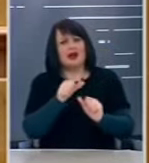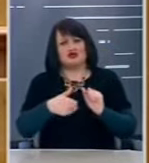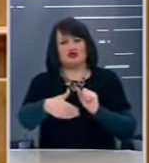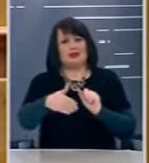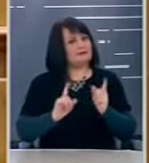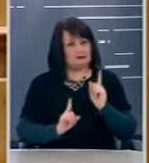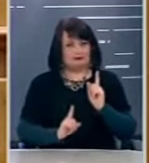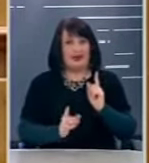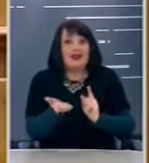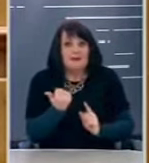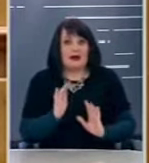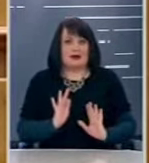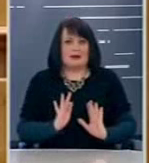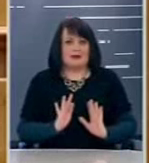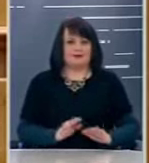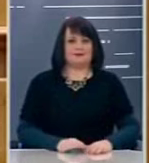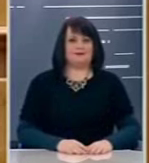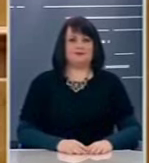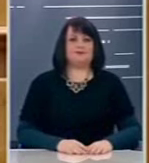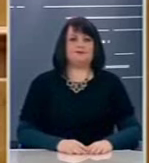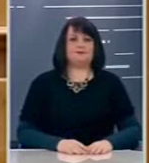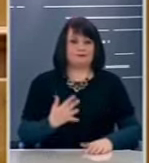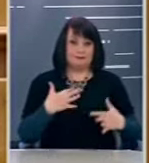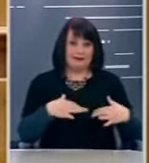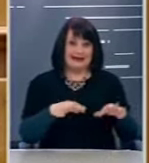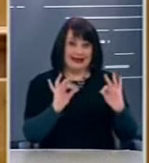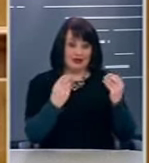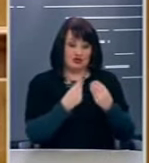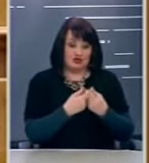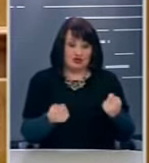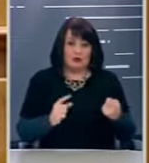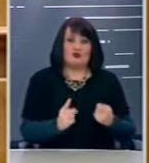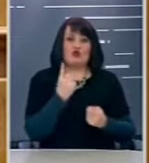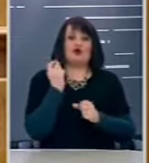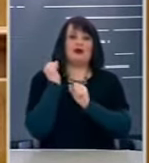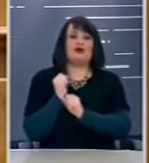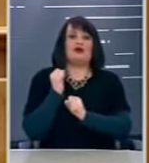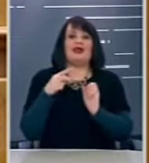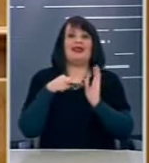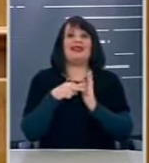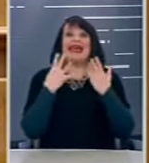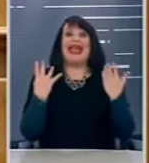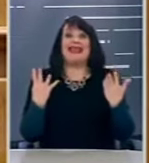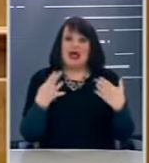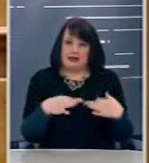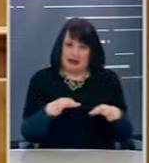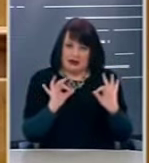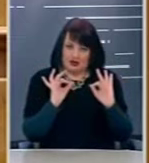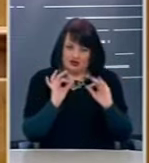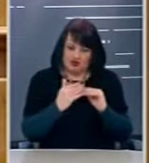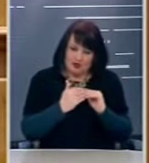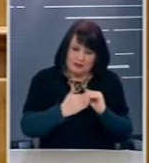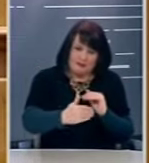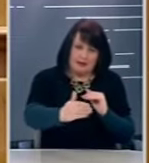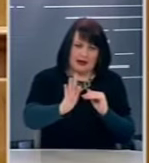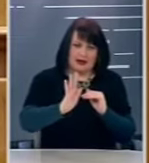Τα μέτρα αυτά λοιπόν θα έχουν έναρξη εφαρμογής την 1η-1η το 2019. Κάτι το οποίο